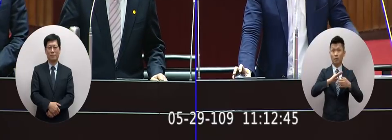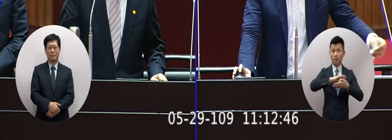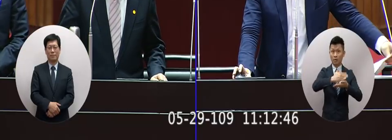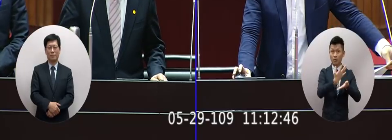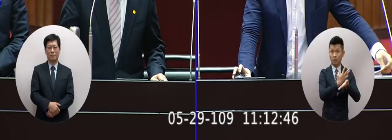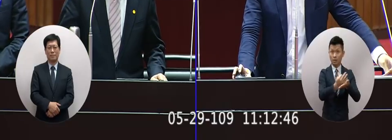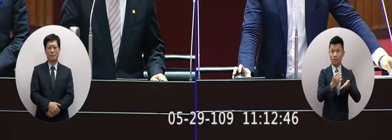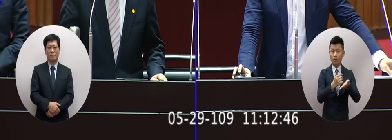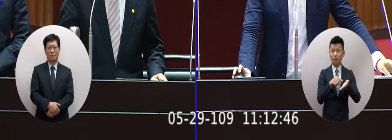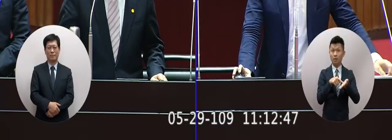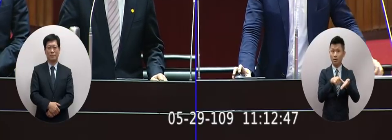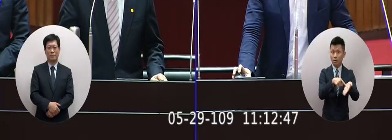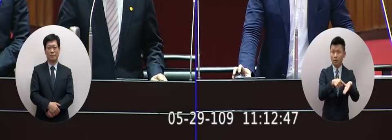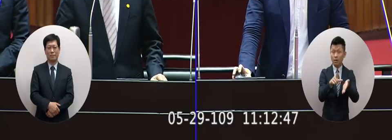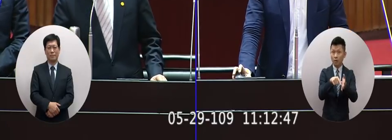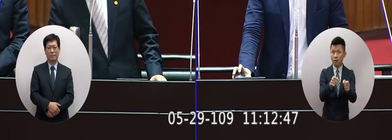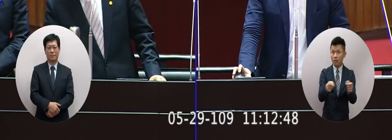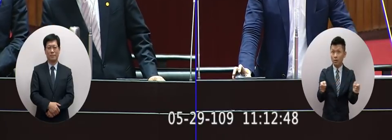间？